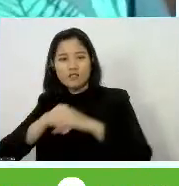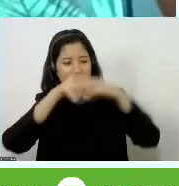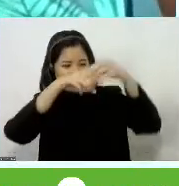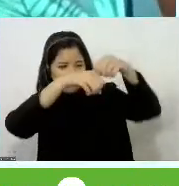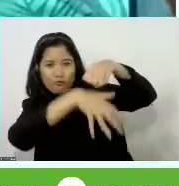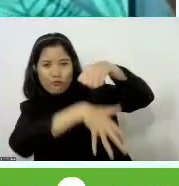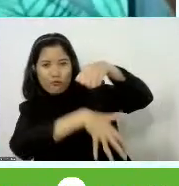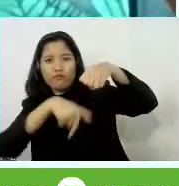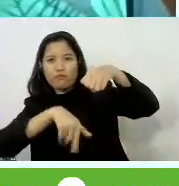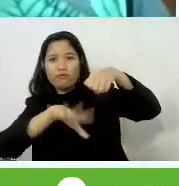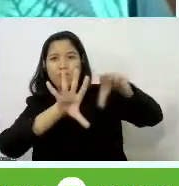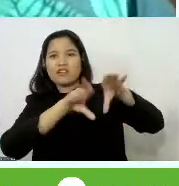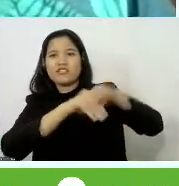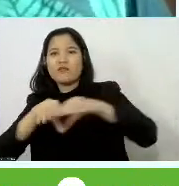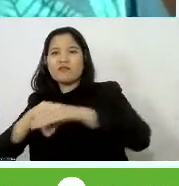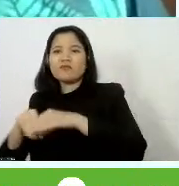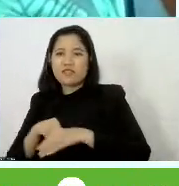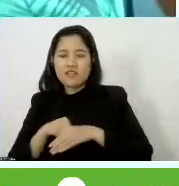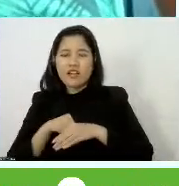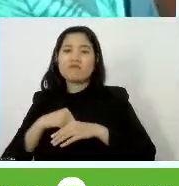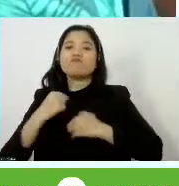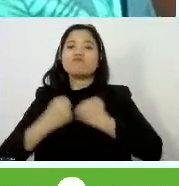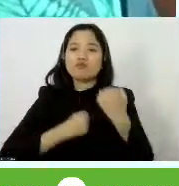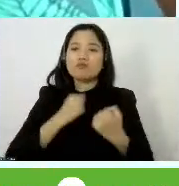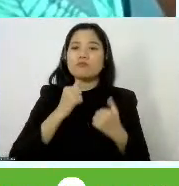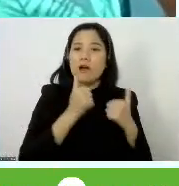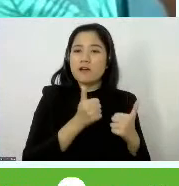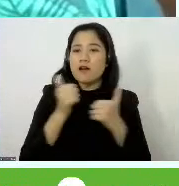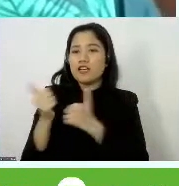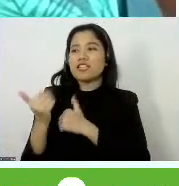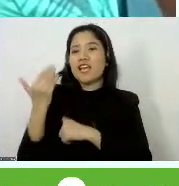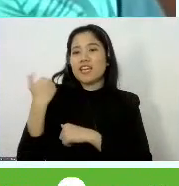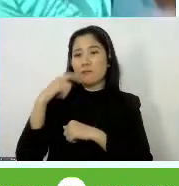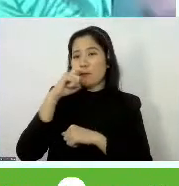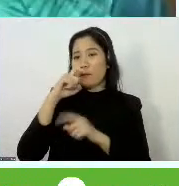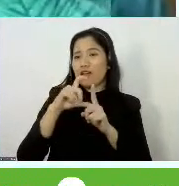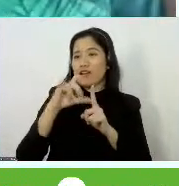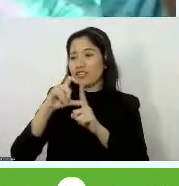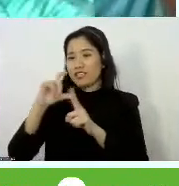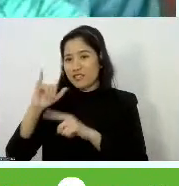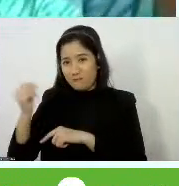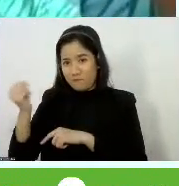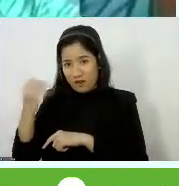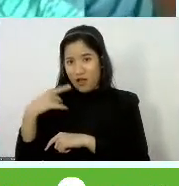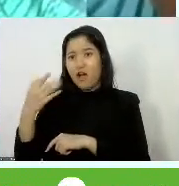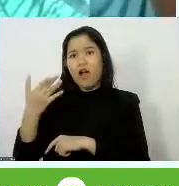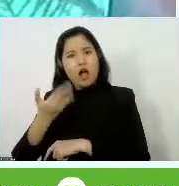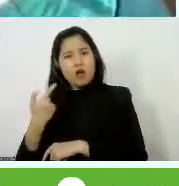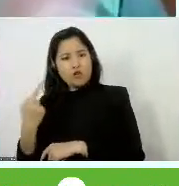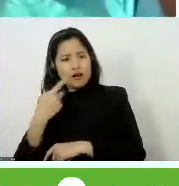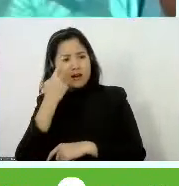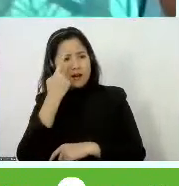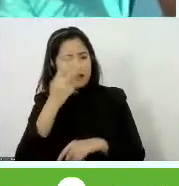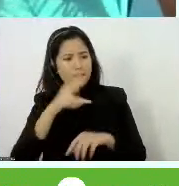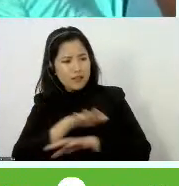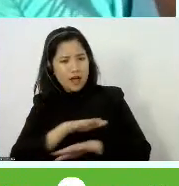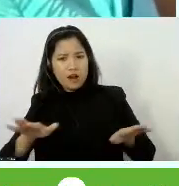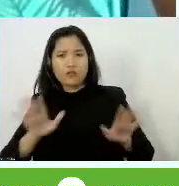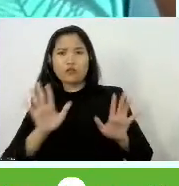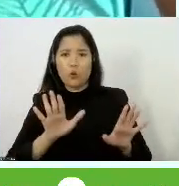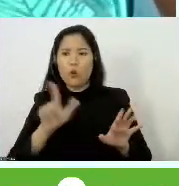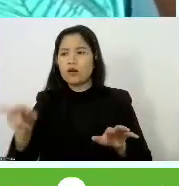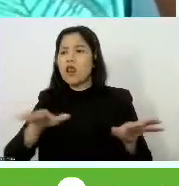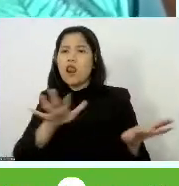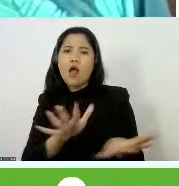Iya melakukan kebaikan-kebaikan seperti yang tadi Pak Dede sampaikan ayo jangan hanya lihat di darat Adi laut juga